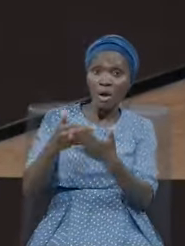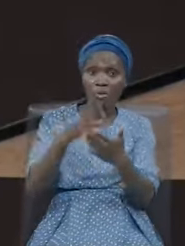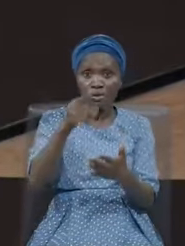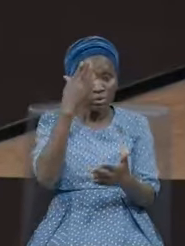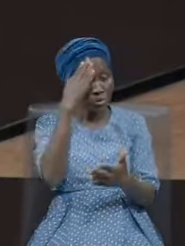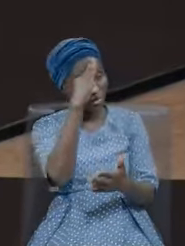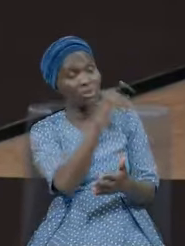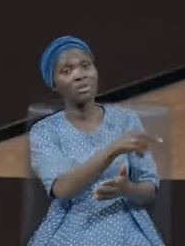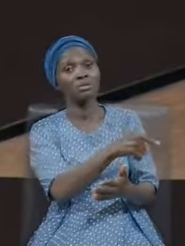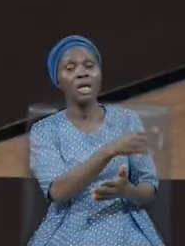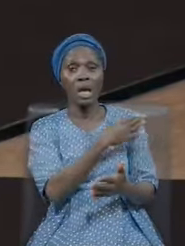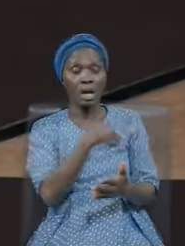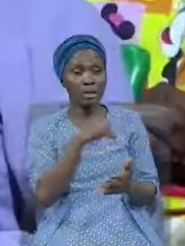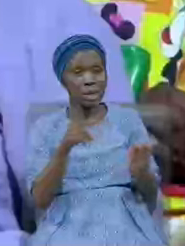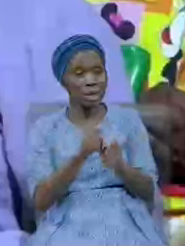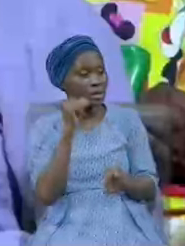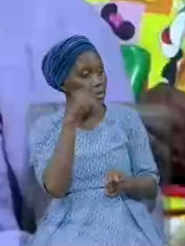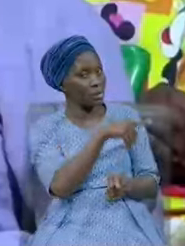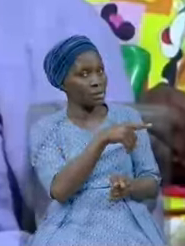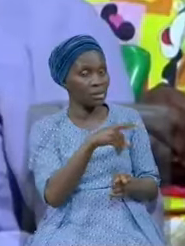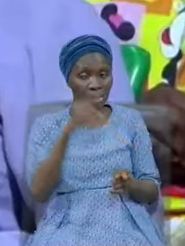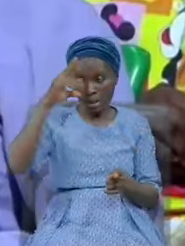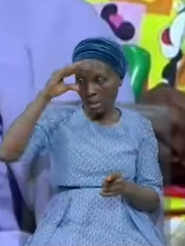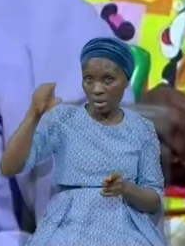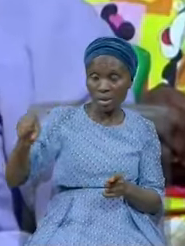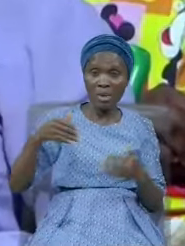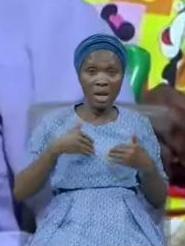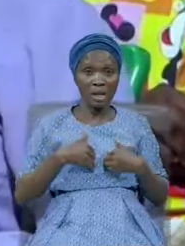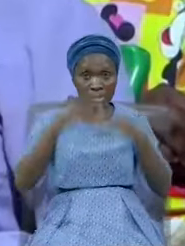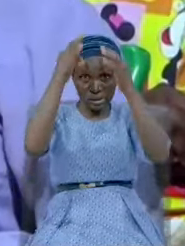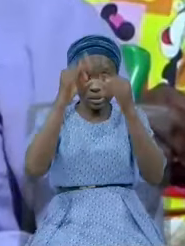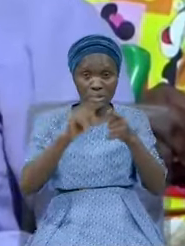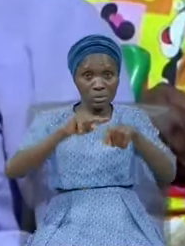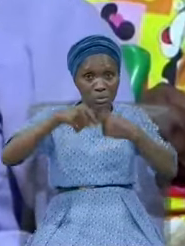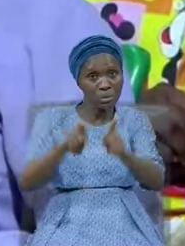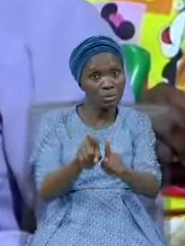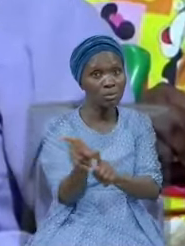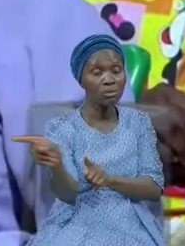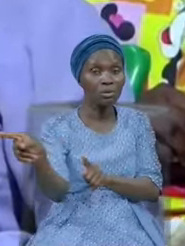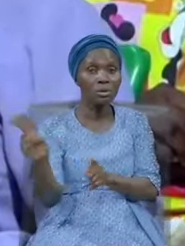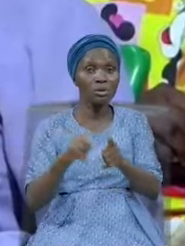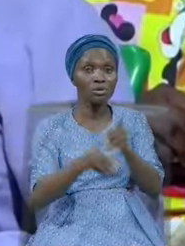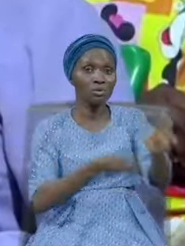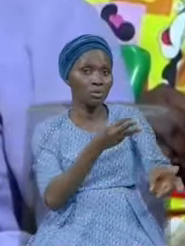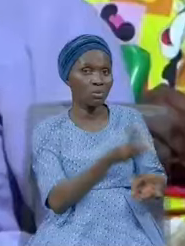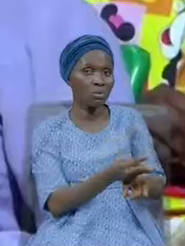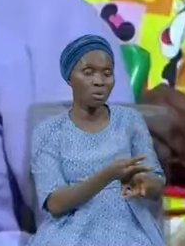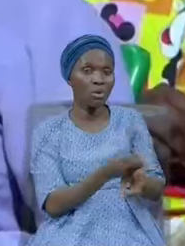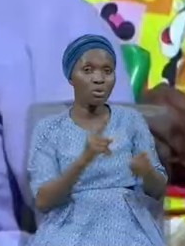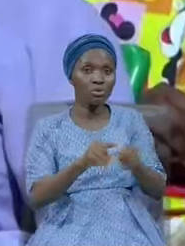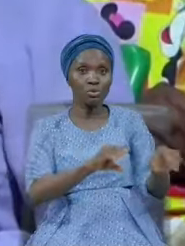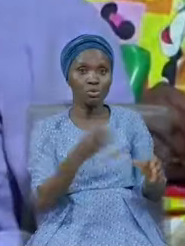elle elle est enclin à l'Ance enclin à la mondanisé elle est enclin aux choses qui